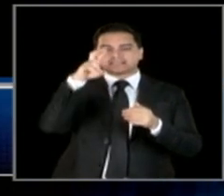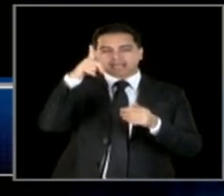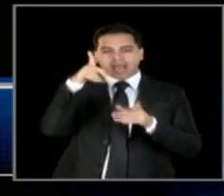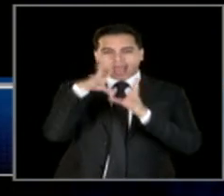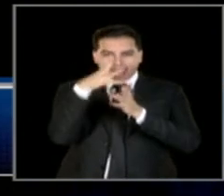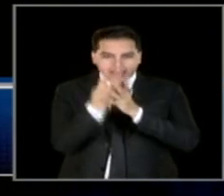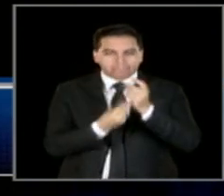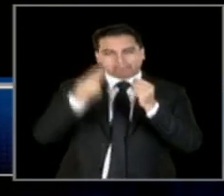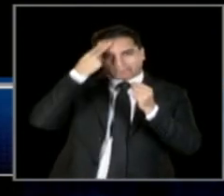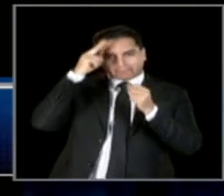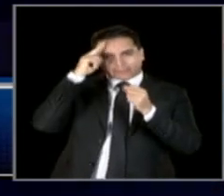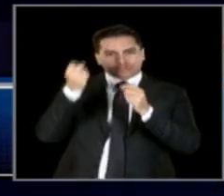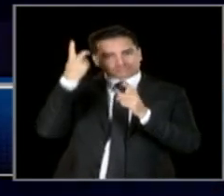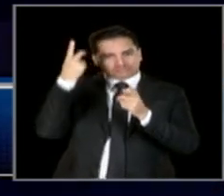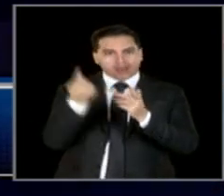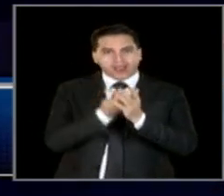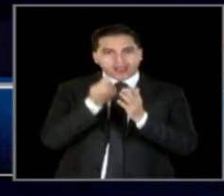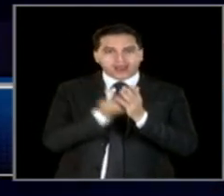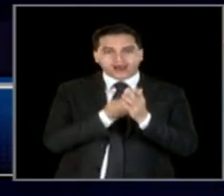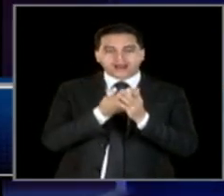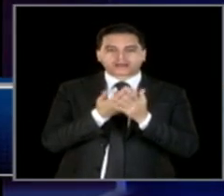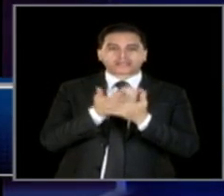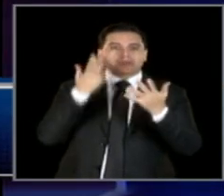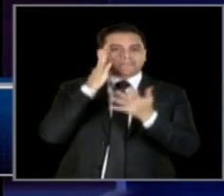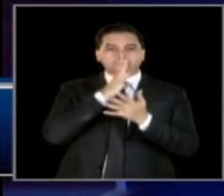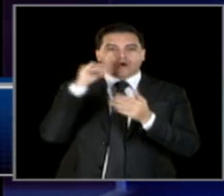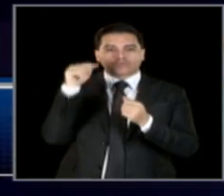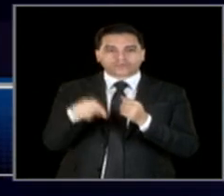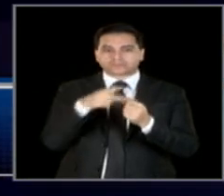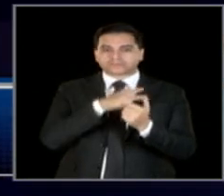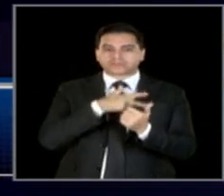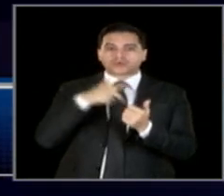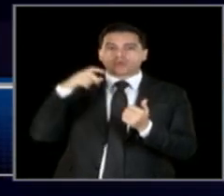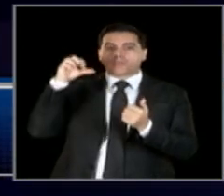ابنه شاعر كبير قوي دلوقتي. وحيد حامد.